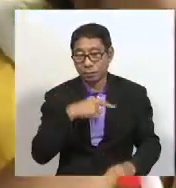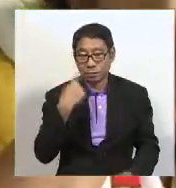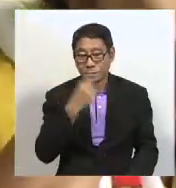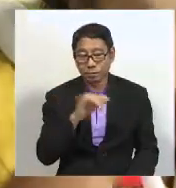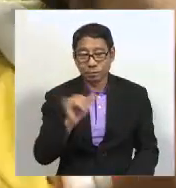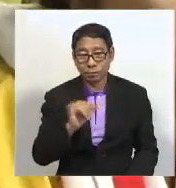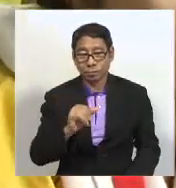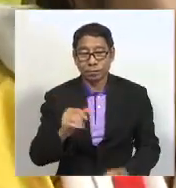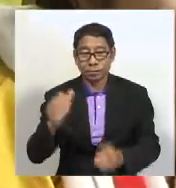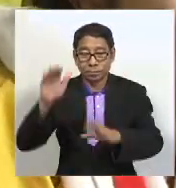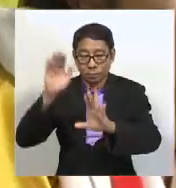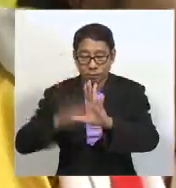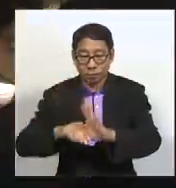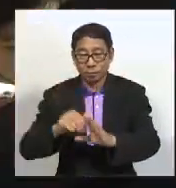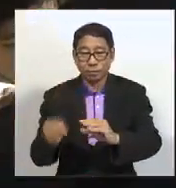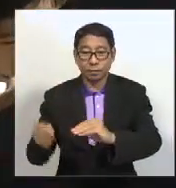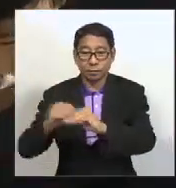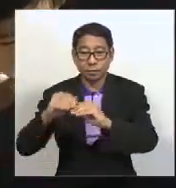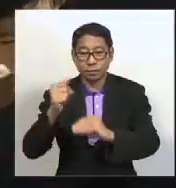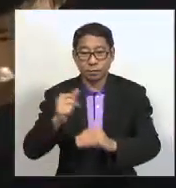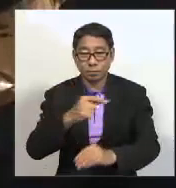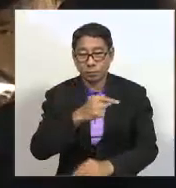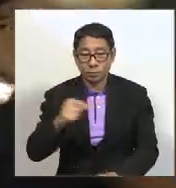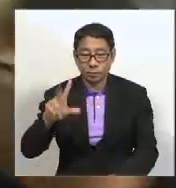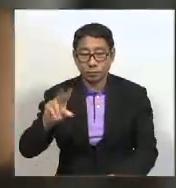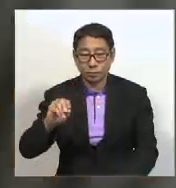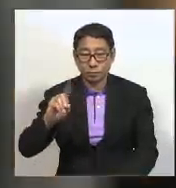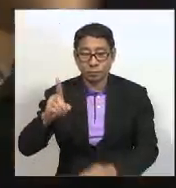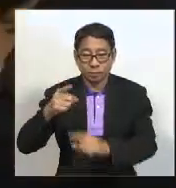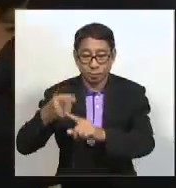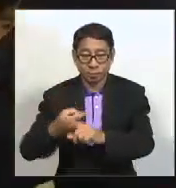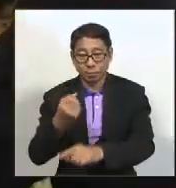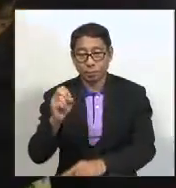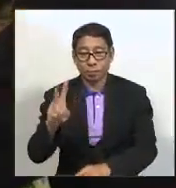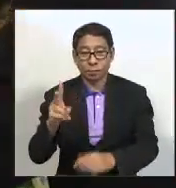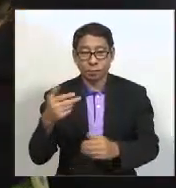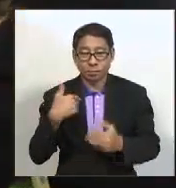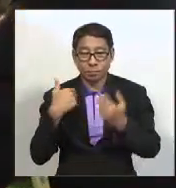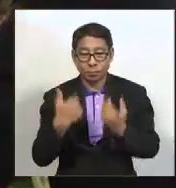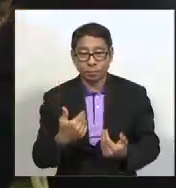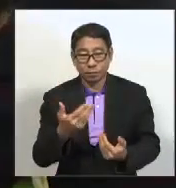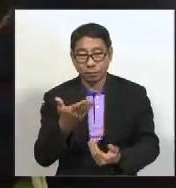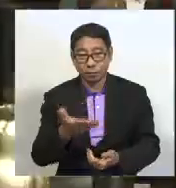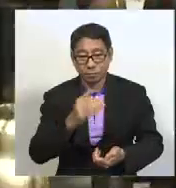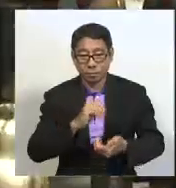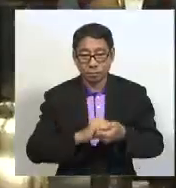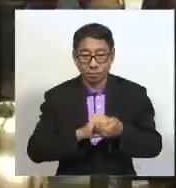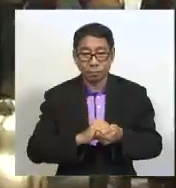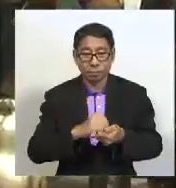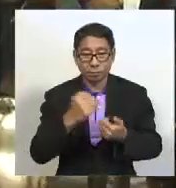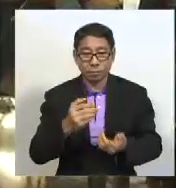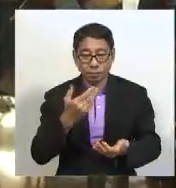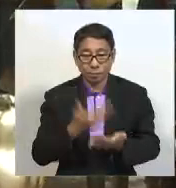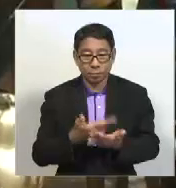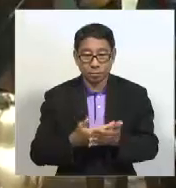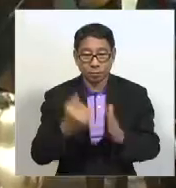บียนก็ไปลงทะเบียนเพิ่มเติมได้จนถึงวันที่31ธันวาคมนี้ค่ะนอกจากนี้ก็ได้ขอความร่วมมือไปยังสำนักงานค